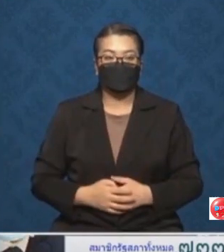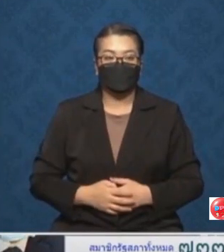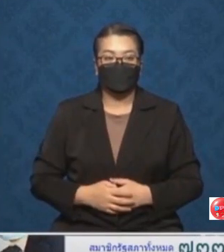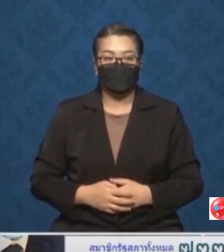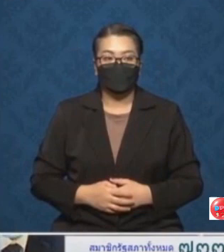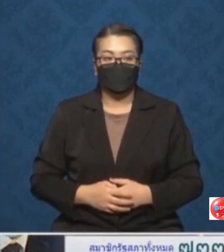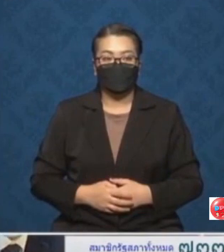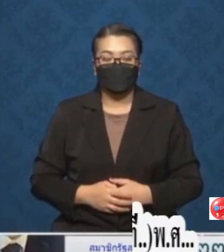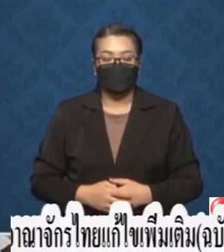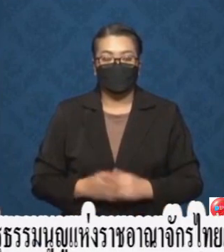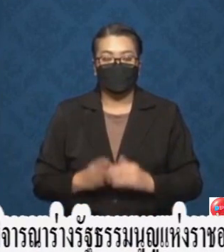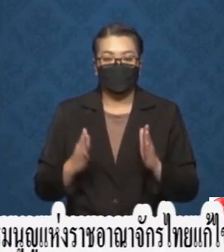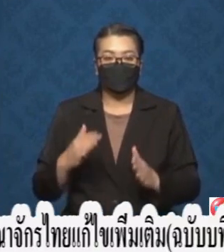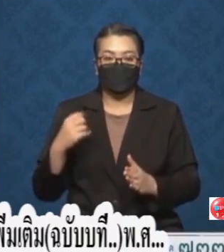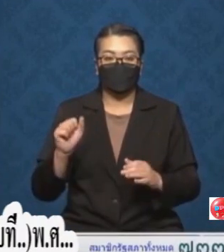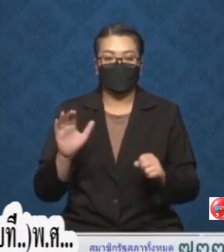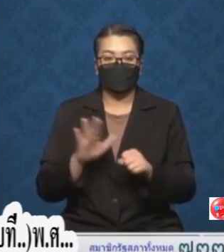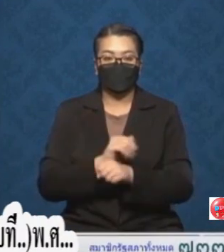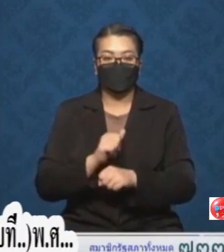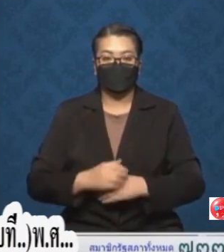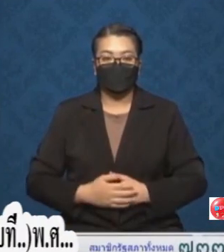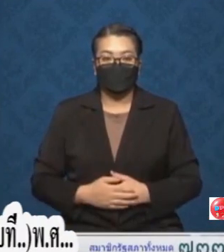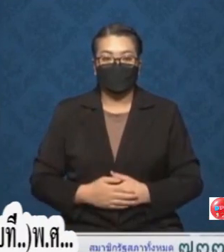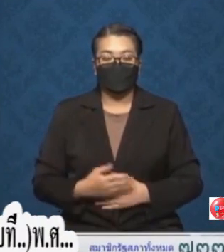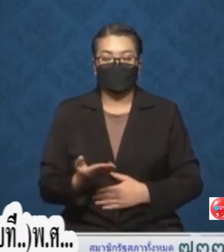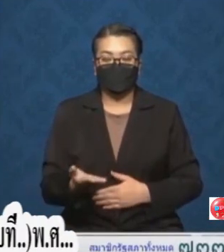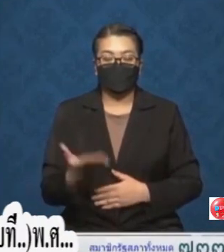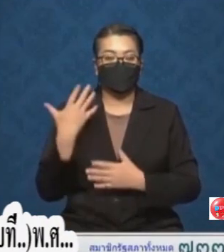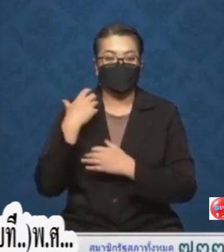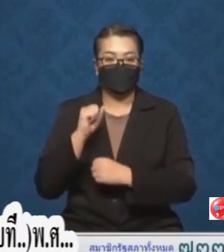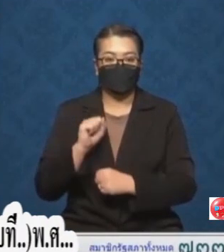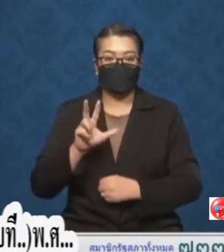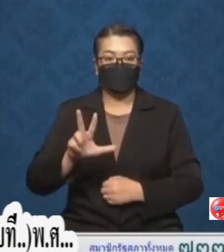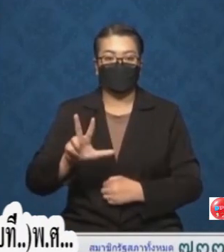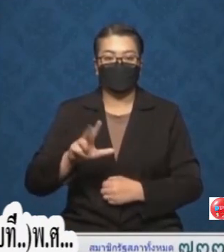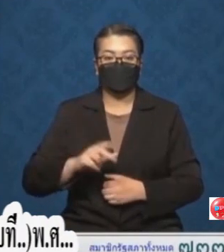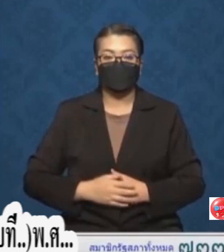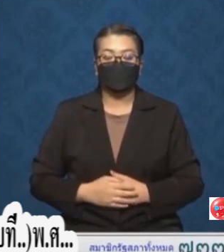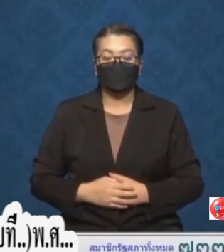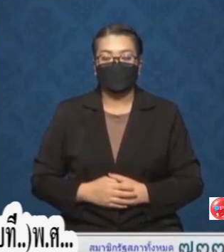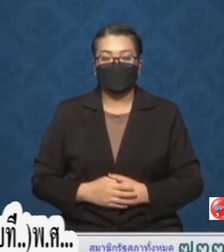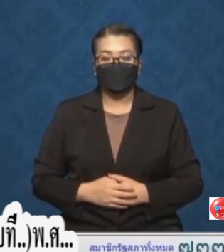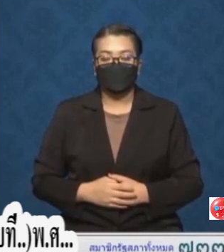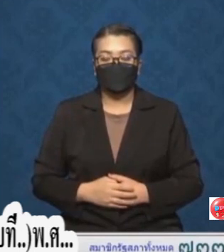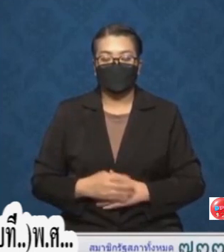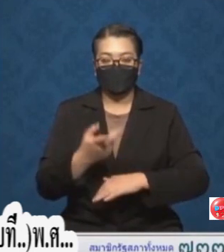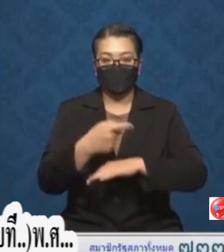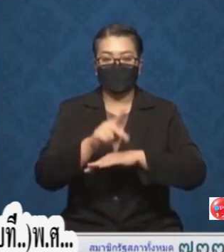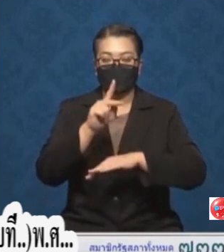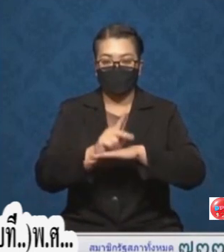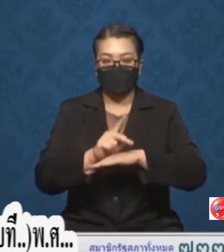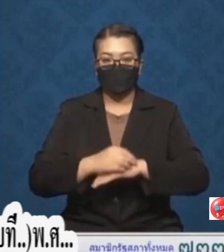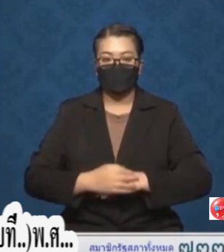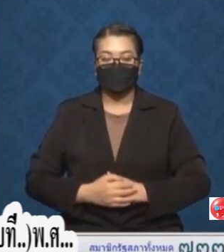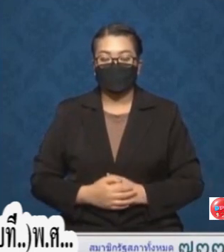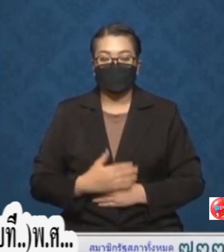ครับ ครับผม10ท่านครบถ้วนเลยครับต่อไปประชาธิปัตย์3ท่านครับ กราบเรียนท่านประธานรัฐสภาที่เคารพ